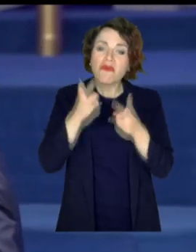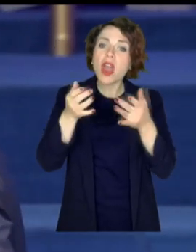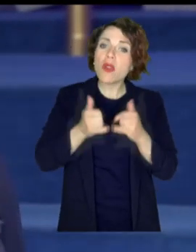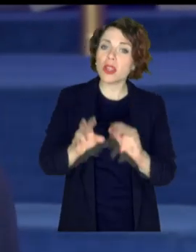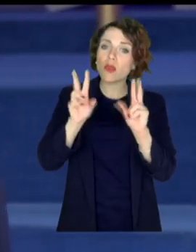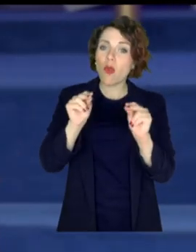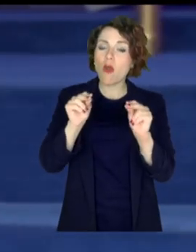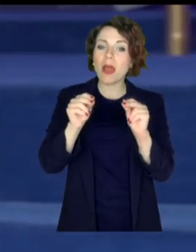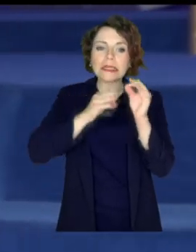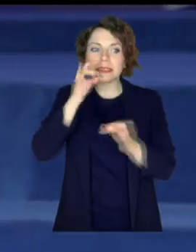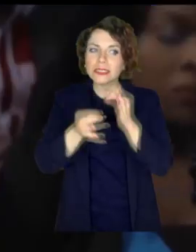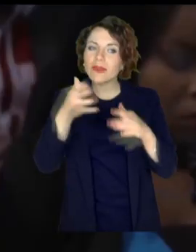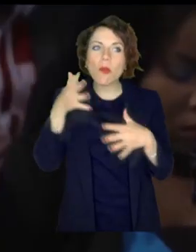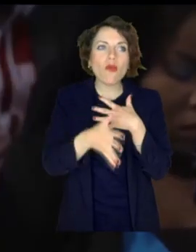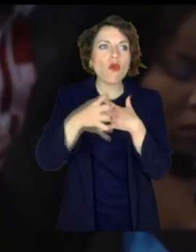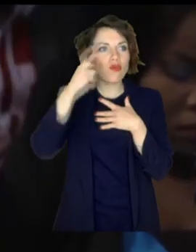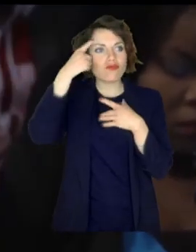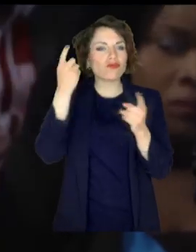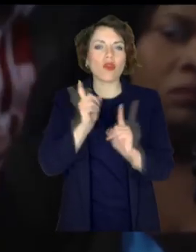dire.